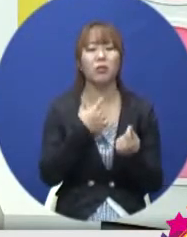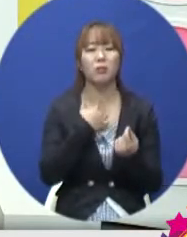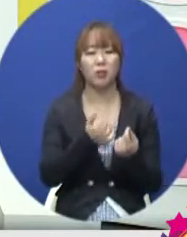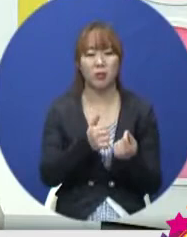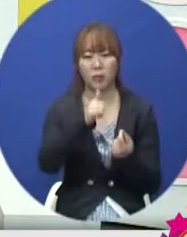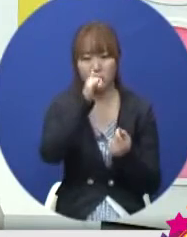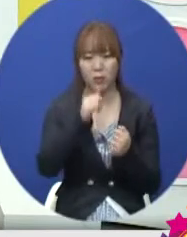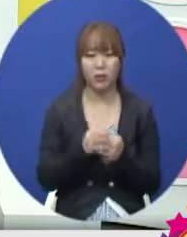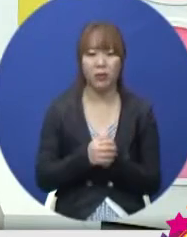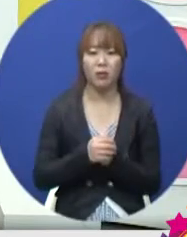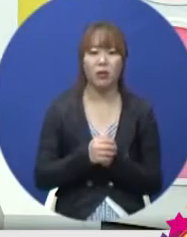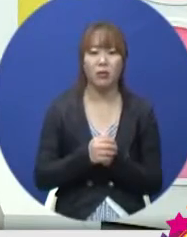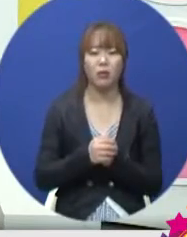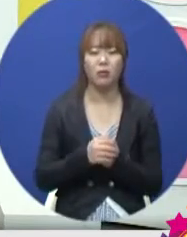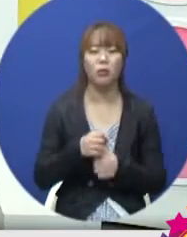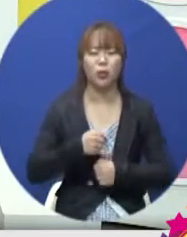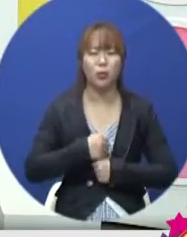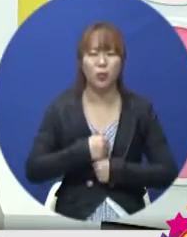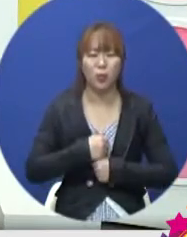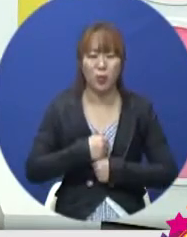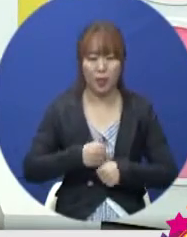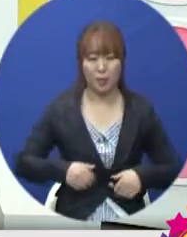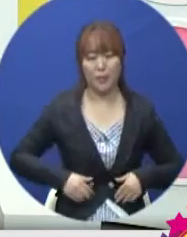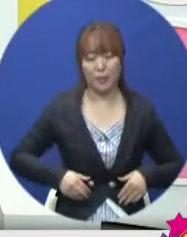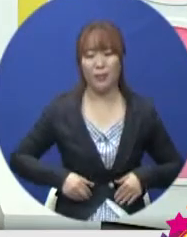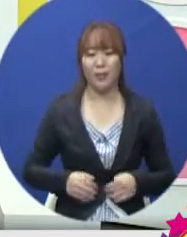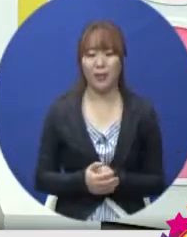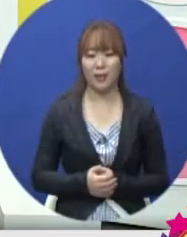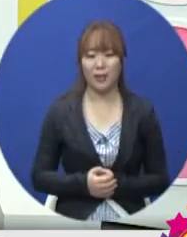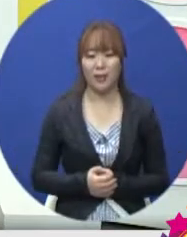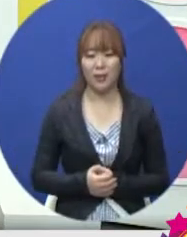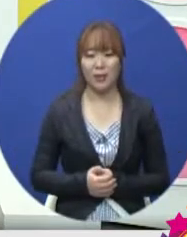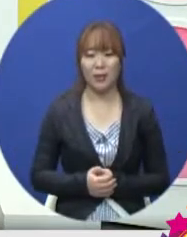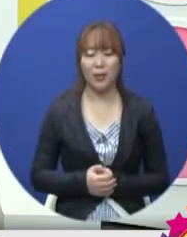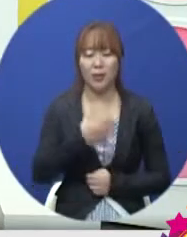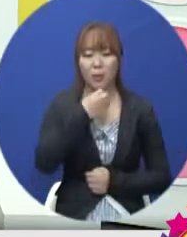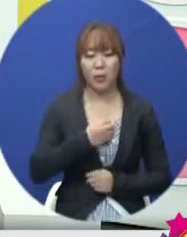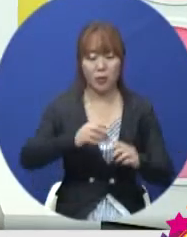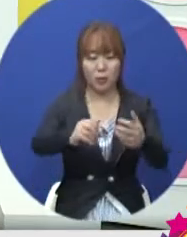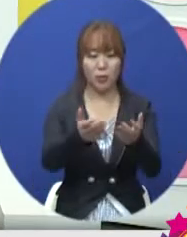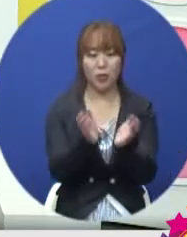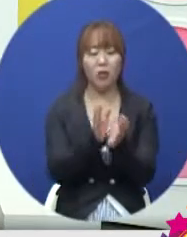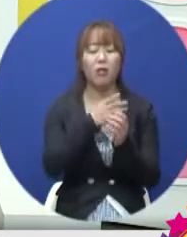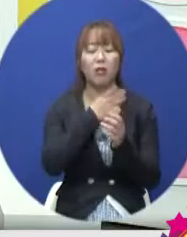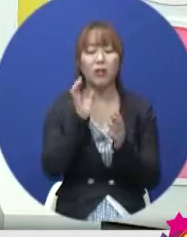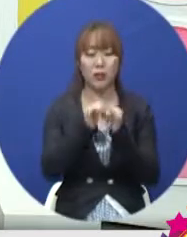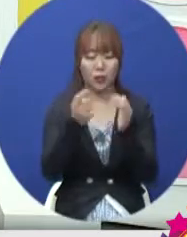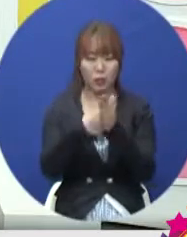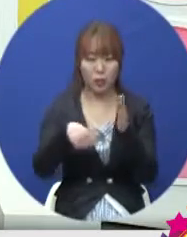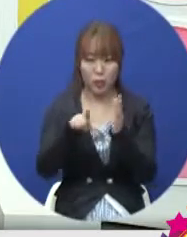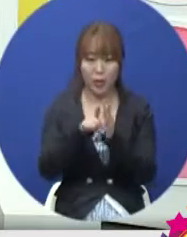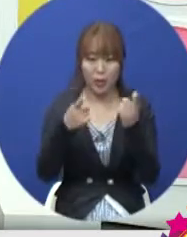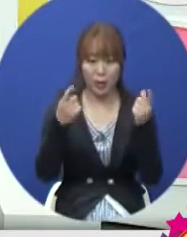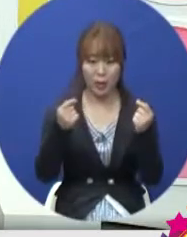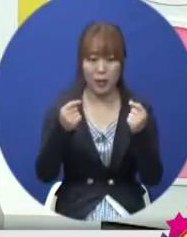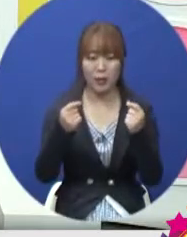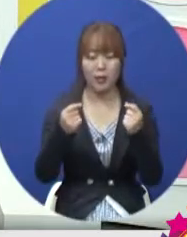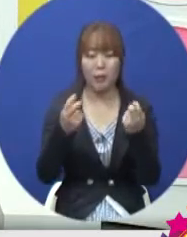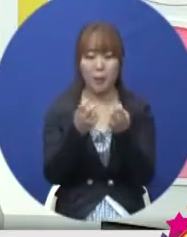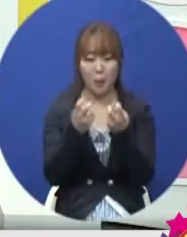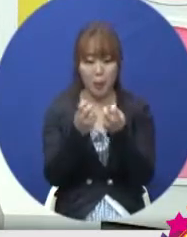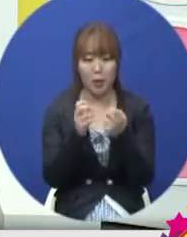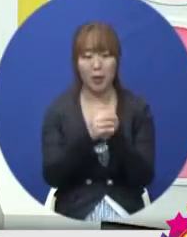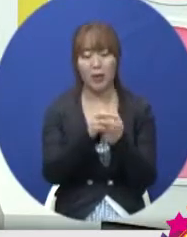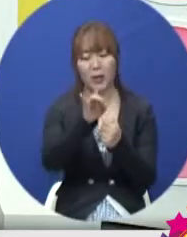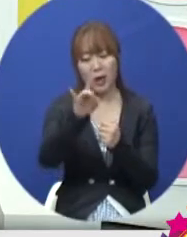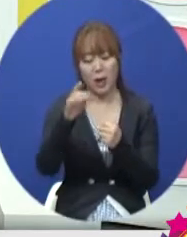그것까지 겪어봤는데 네. 조심하시길 바랍니다. 네네. 자, 이 복지부에서 어르신들을 위해 만든 폭염 대응 행동 요령을